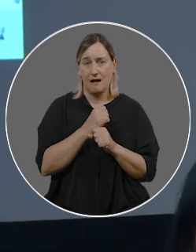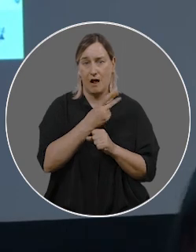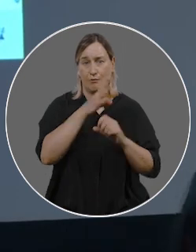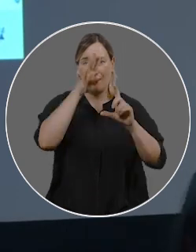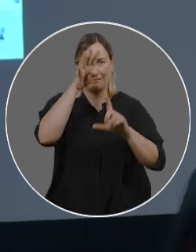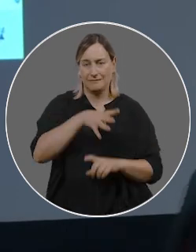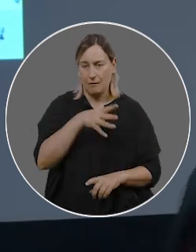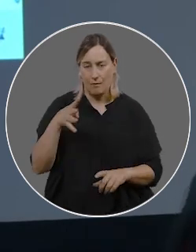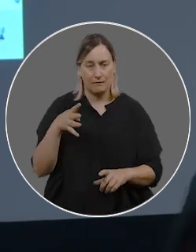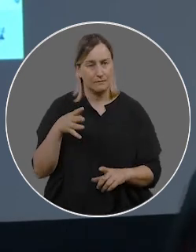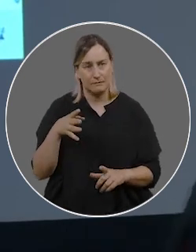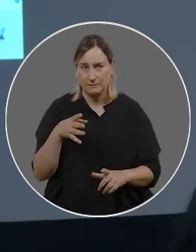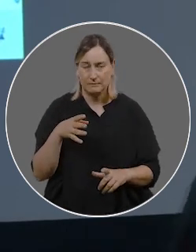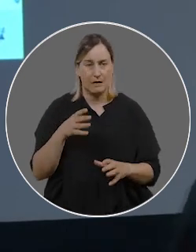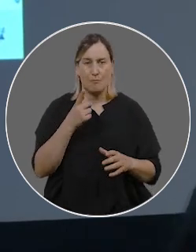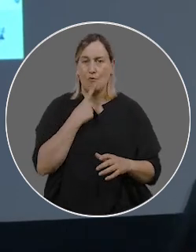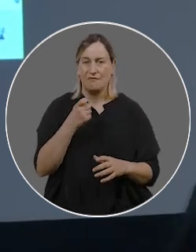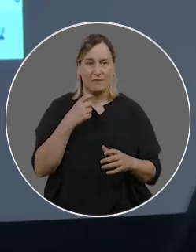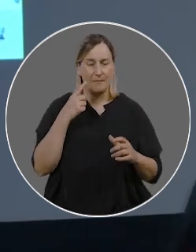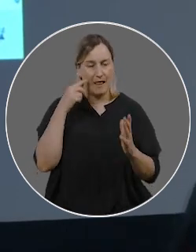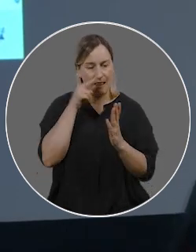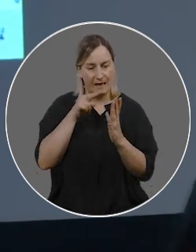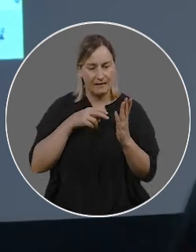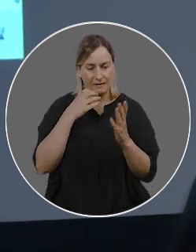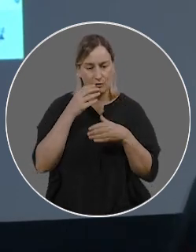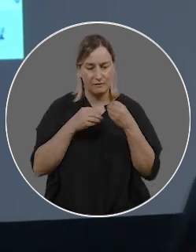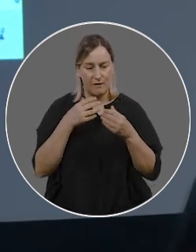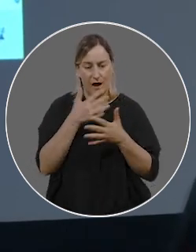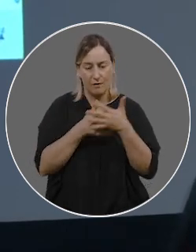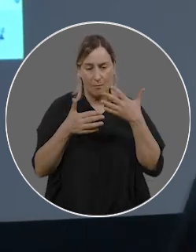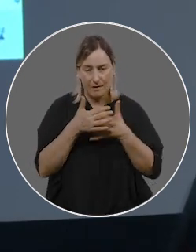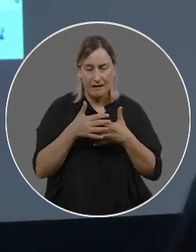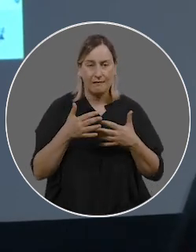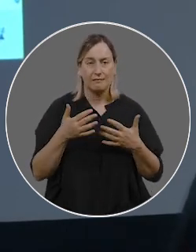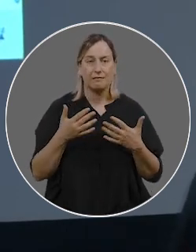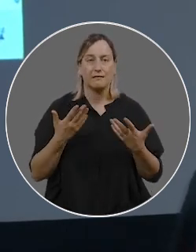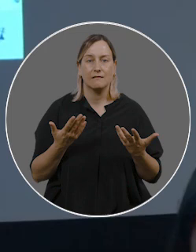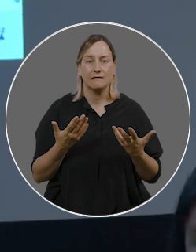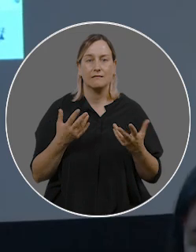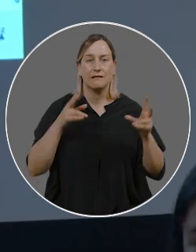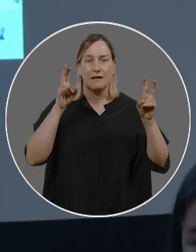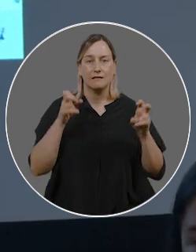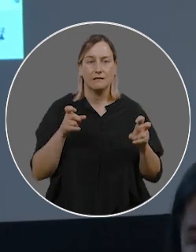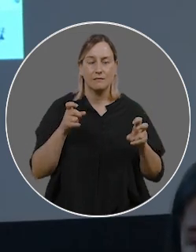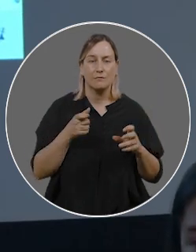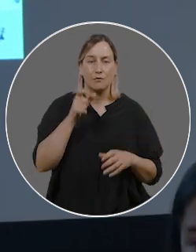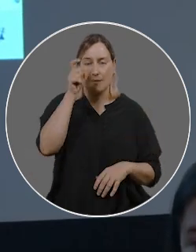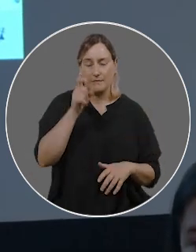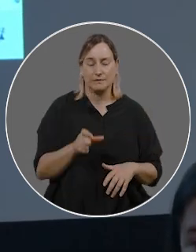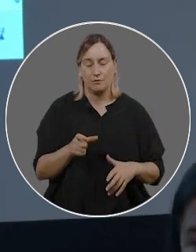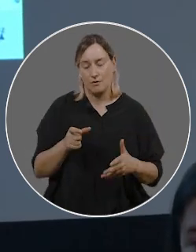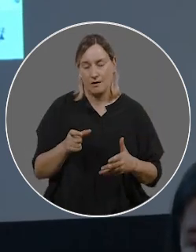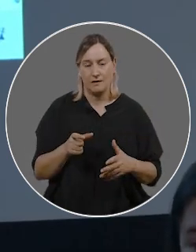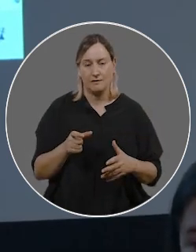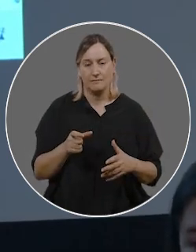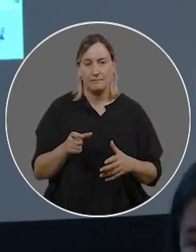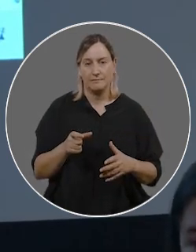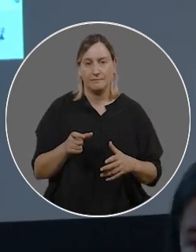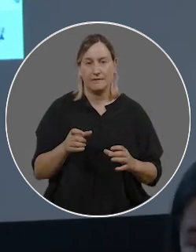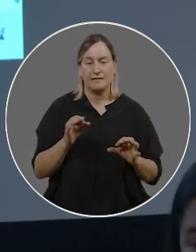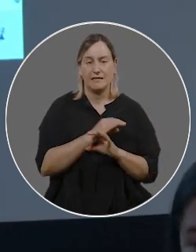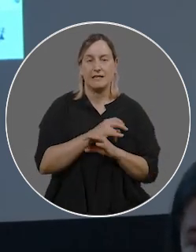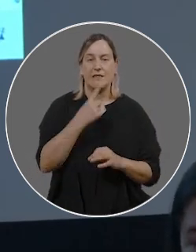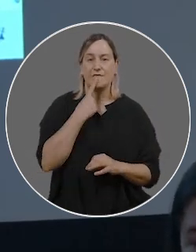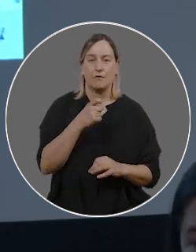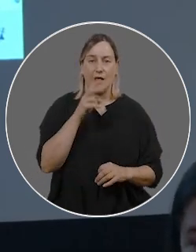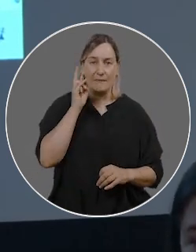que es fan molt difícils de llegir si no es fa la combinació per una persona sense dificultats visuals,